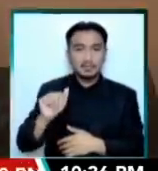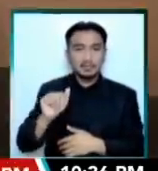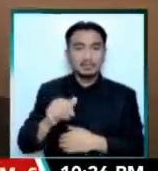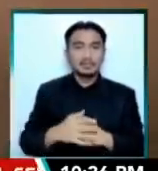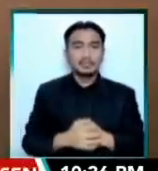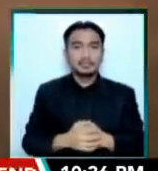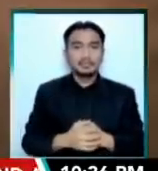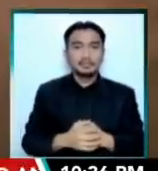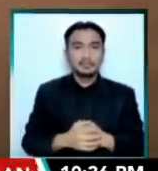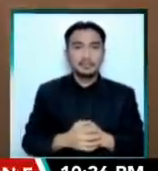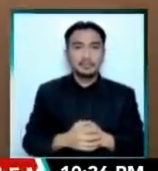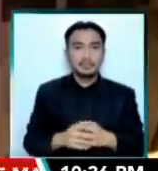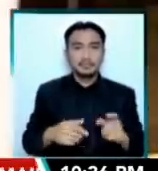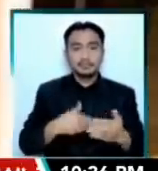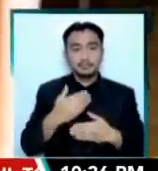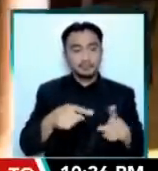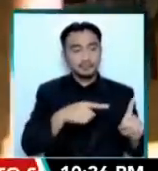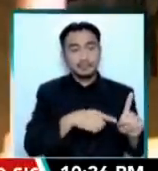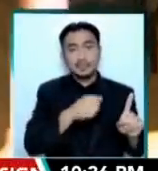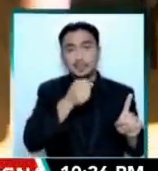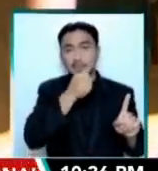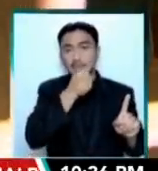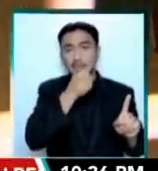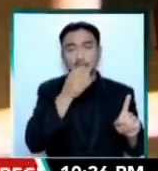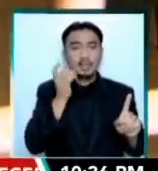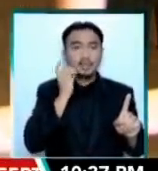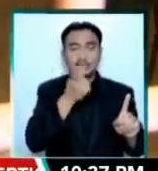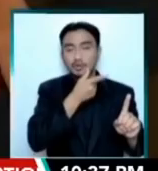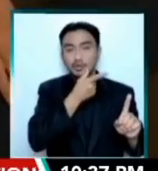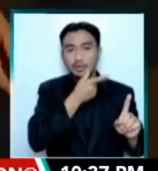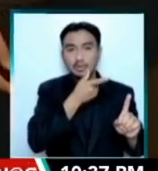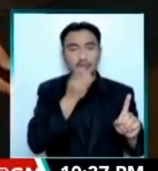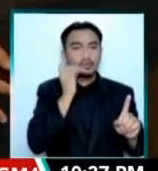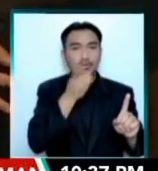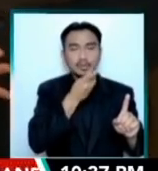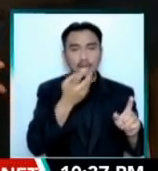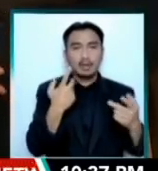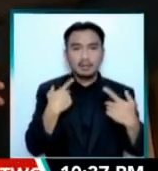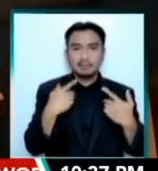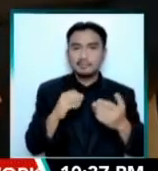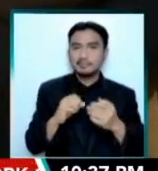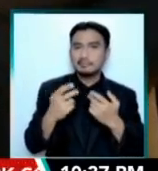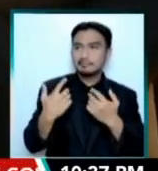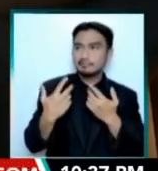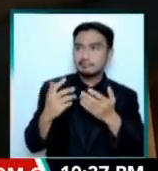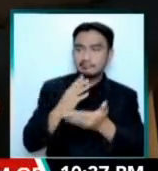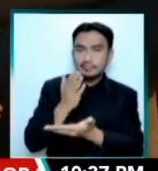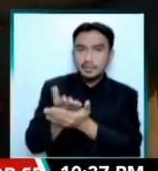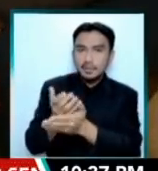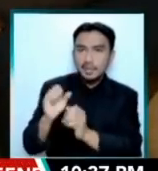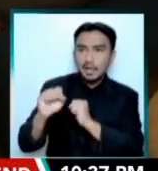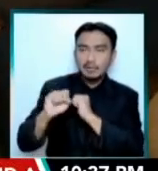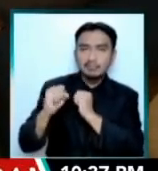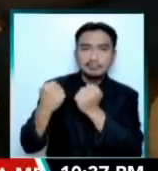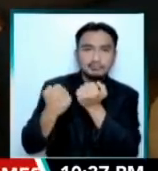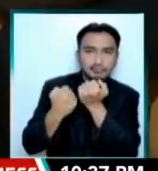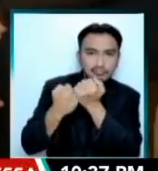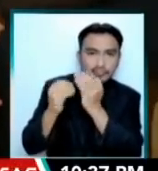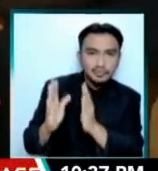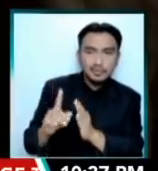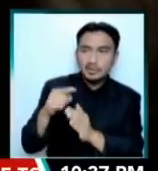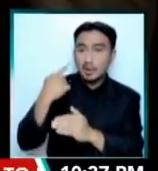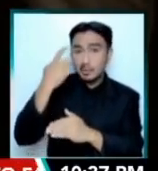Binisita ni Mayor Sara Duterte sa Santa Maria, Bulacan ang kanyang supporter na cancer patient na hindi raw nakadalo sa kanyang proclamation